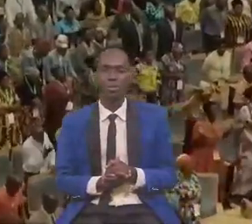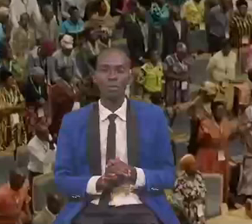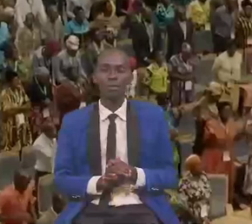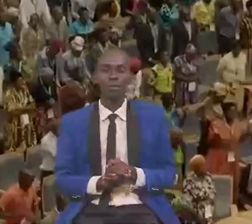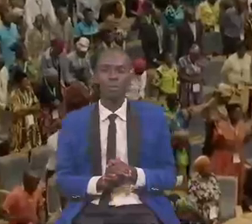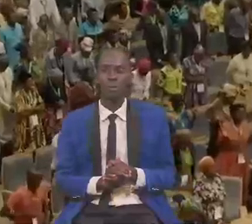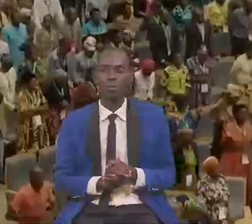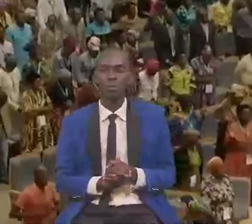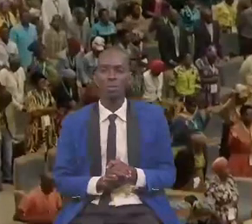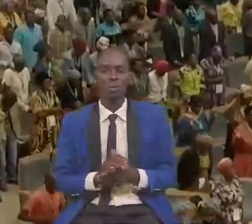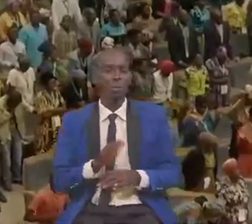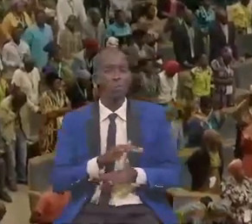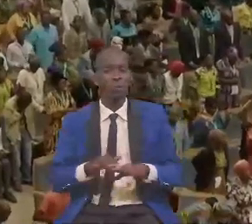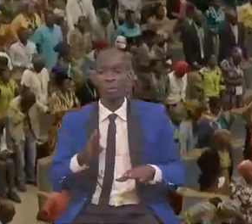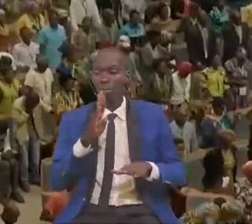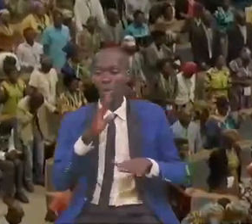Ne sois pas fatigué.